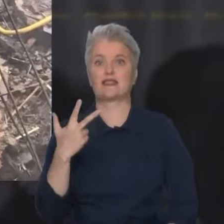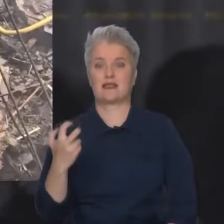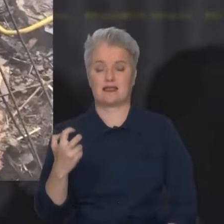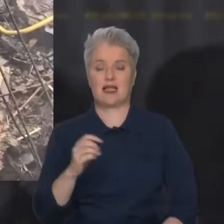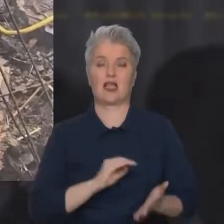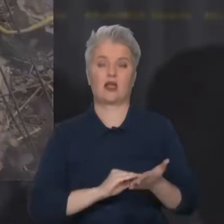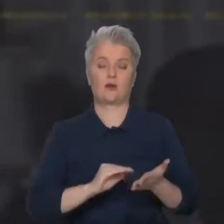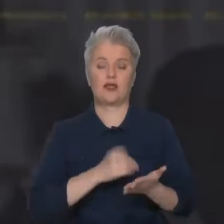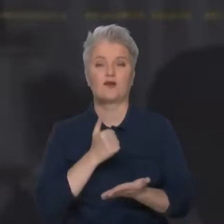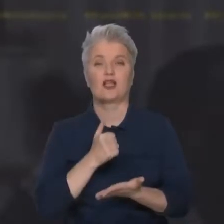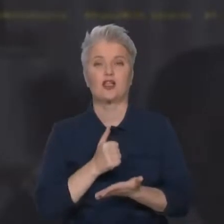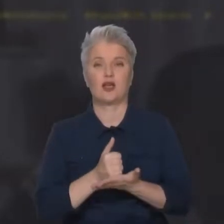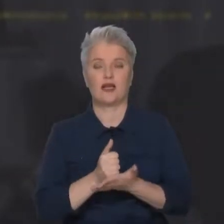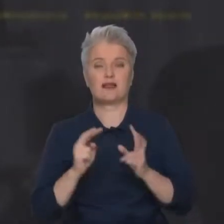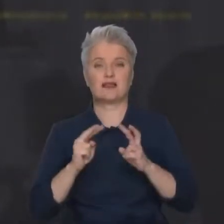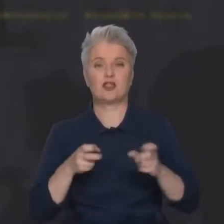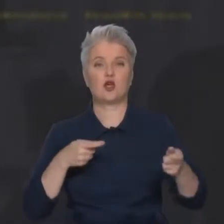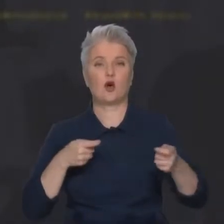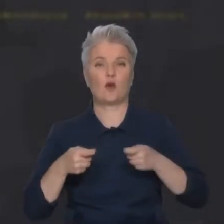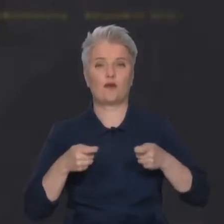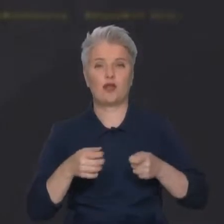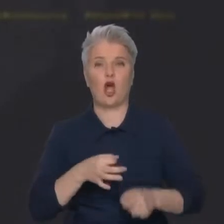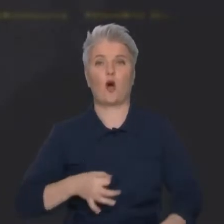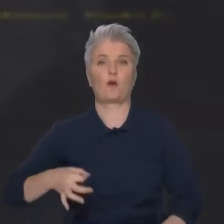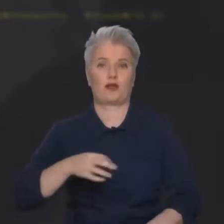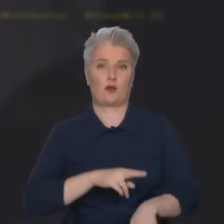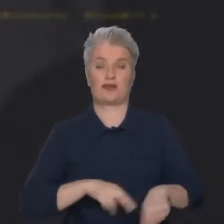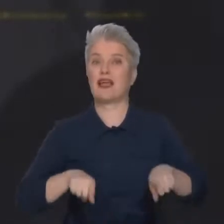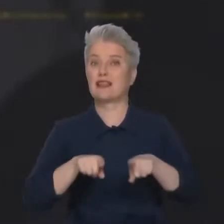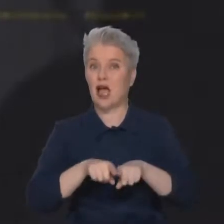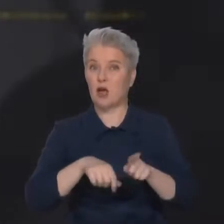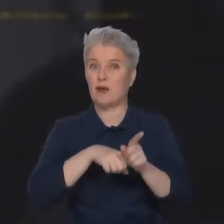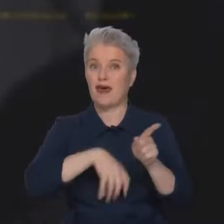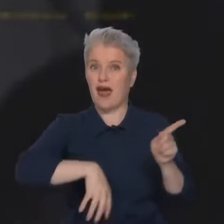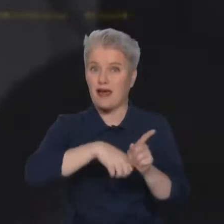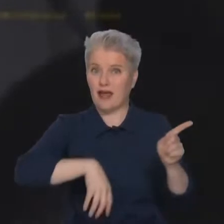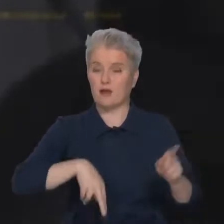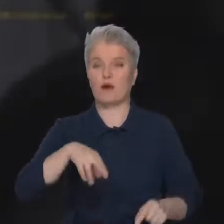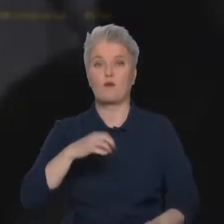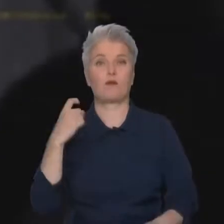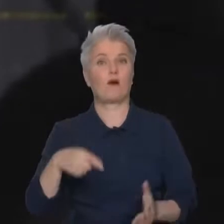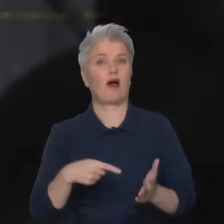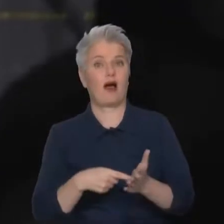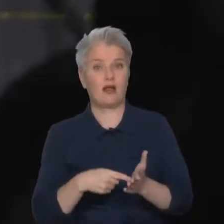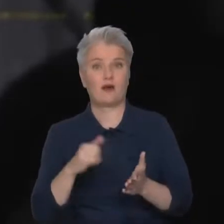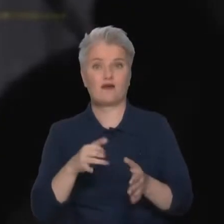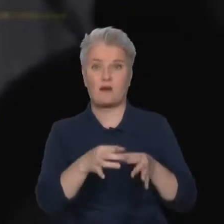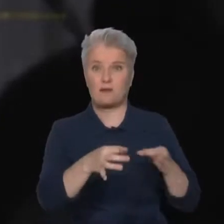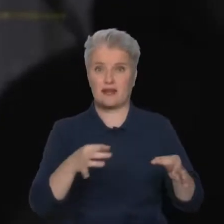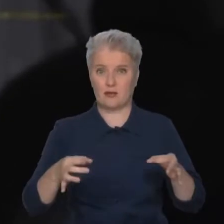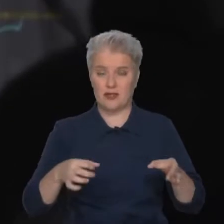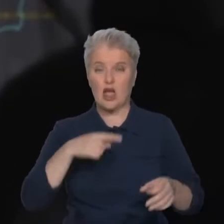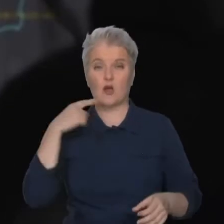начальник слідчого управління обласної поліції Сергій Балвінов. Такими ракетами по Харкову та передмістям росіяни б'ють щоночі